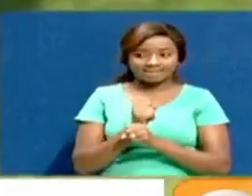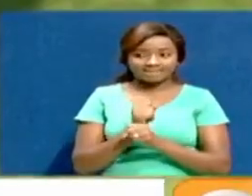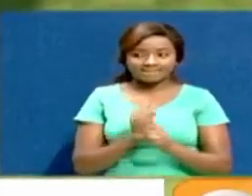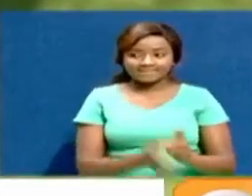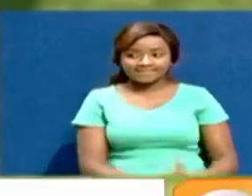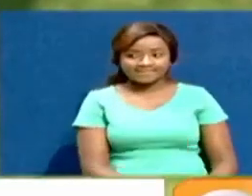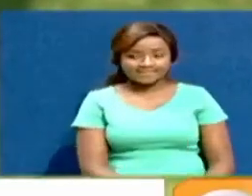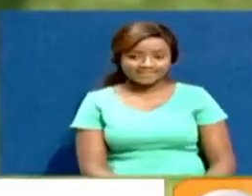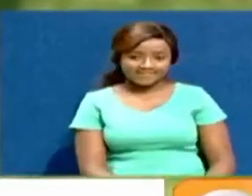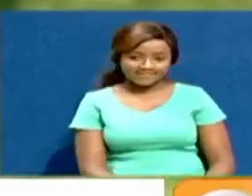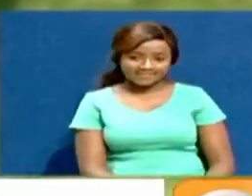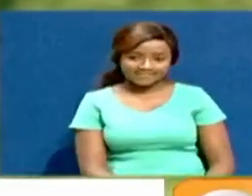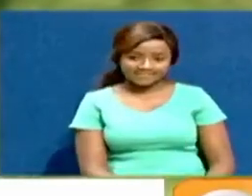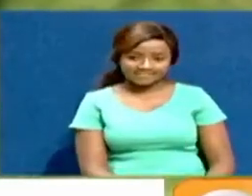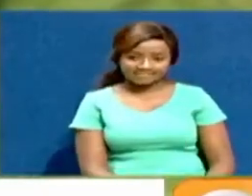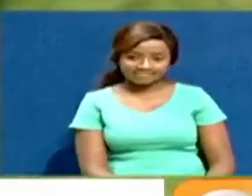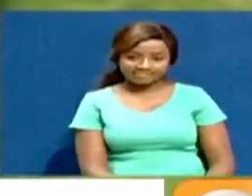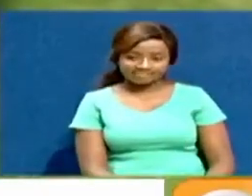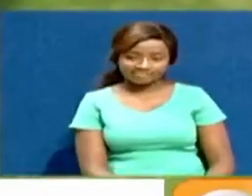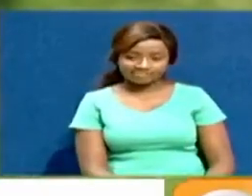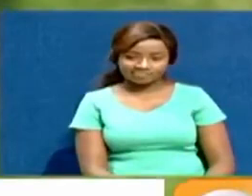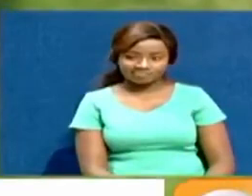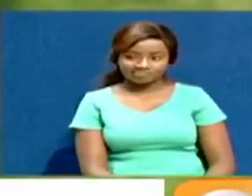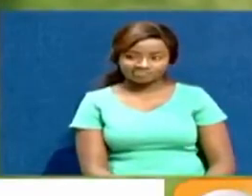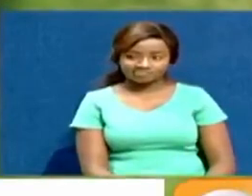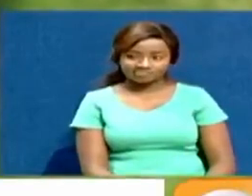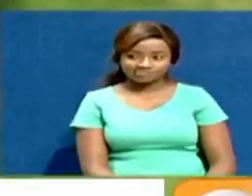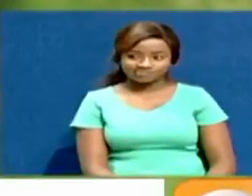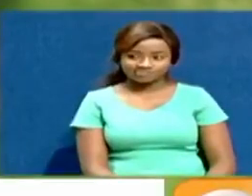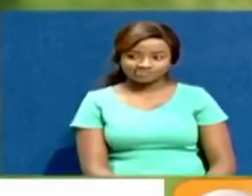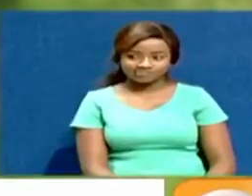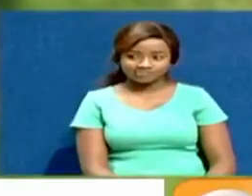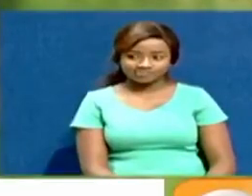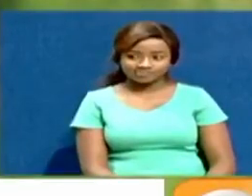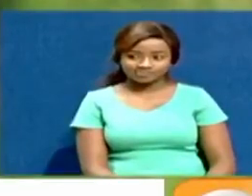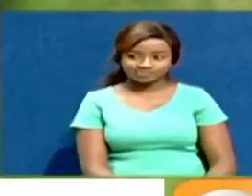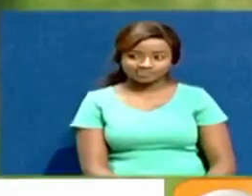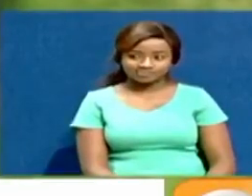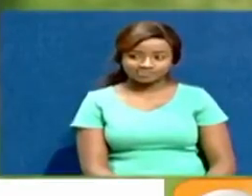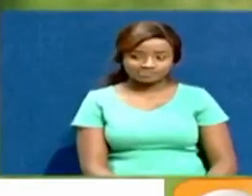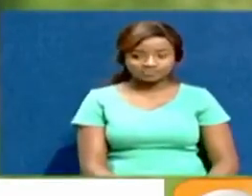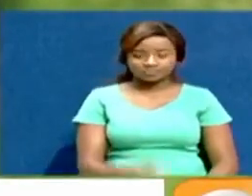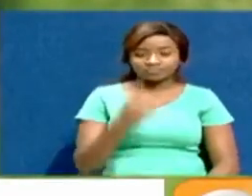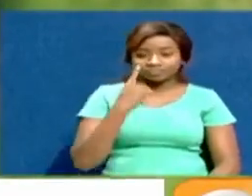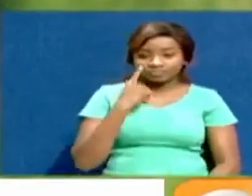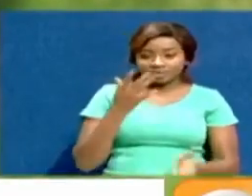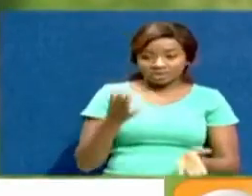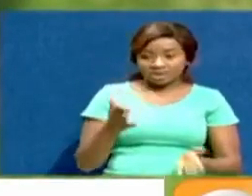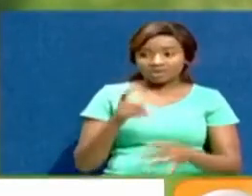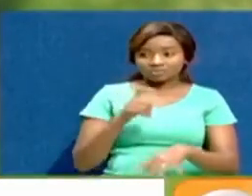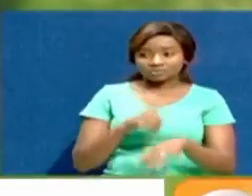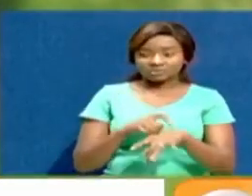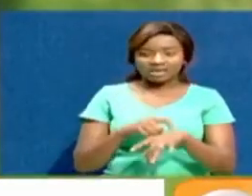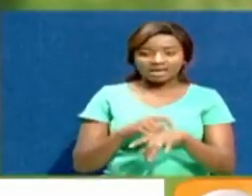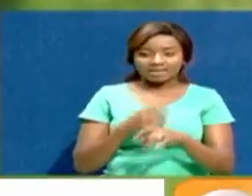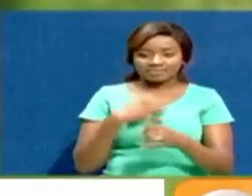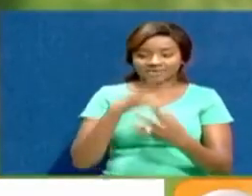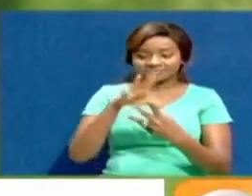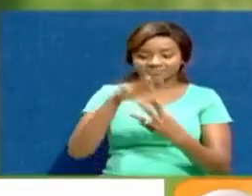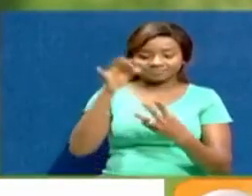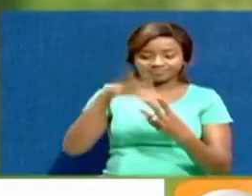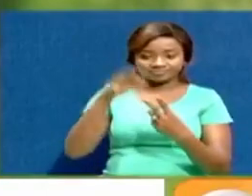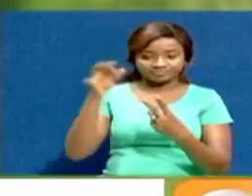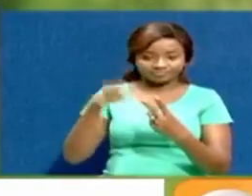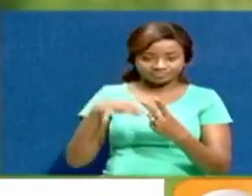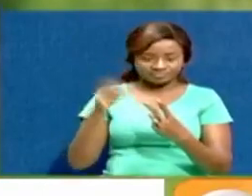spoilage, it cannot miss, but what else would we have used? So this is the time now to say that we have an option and we